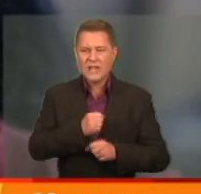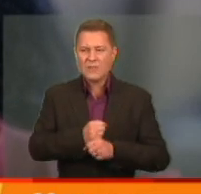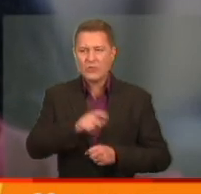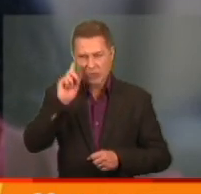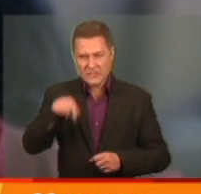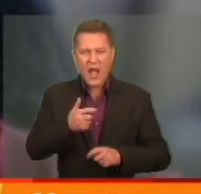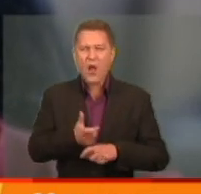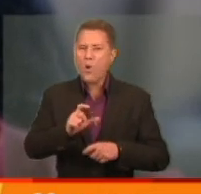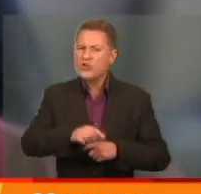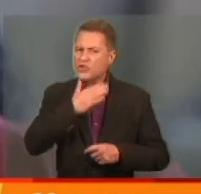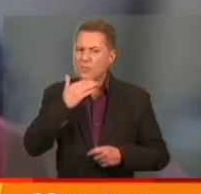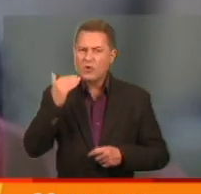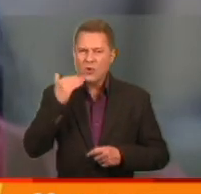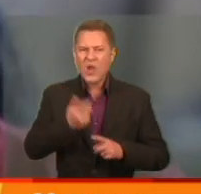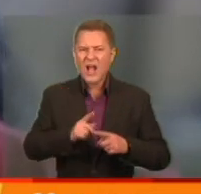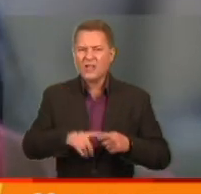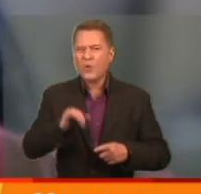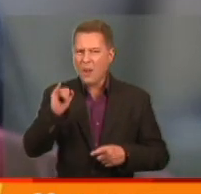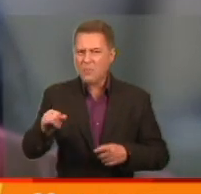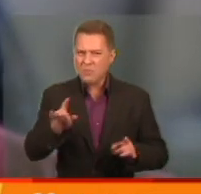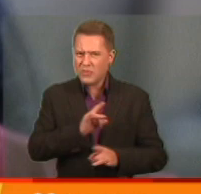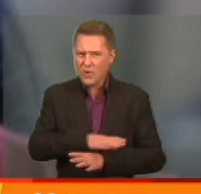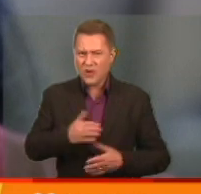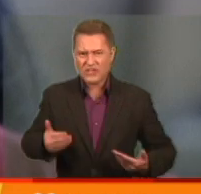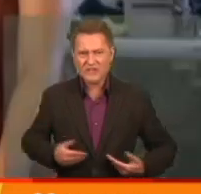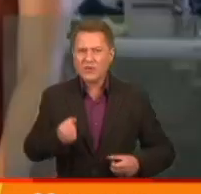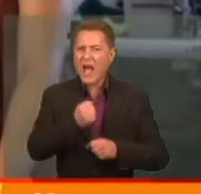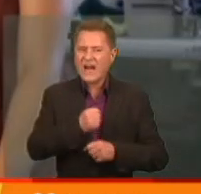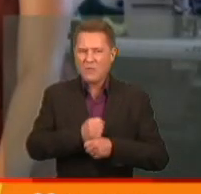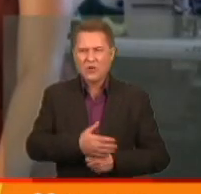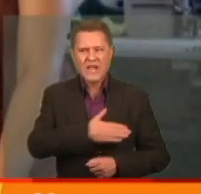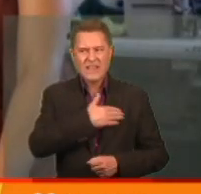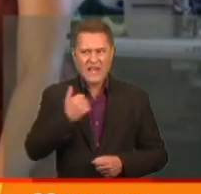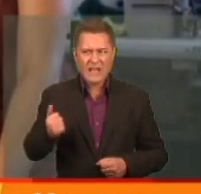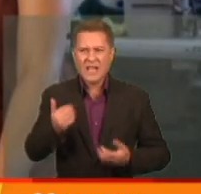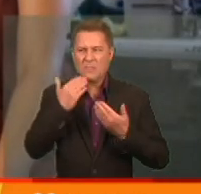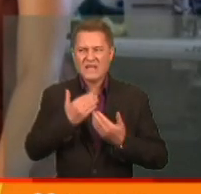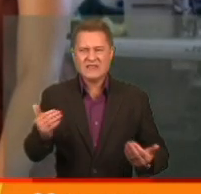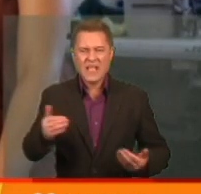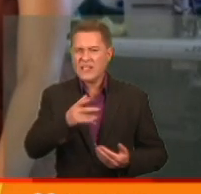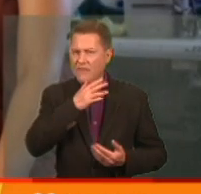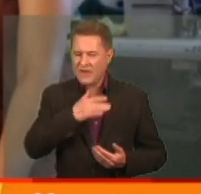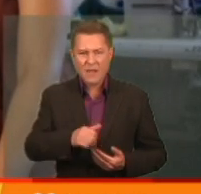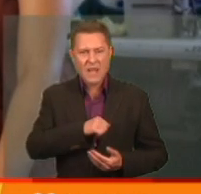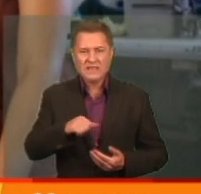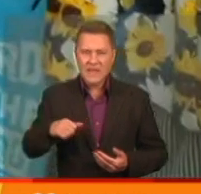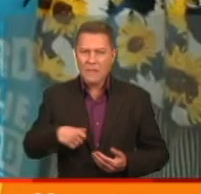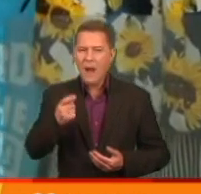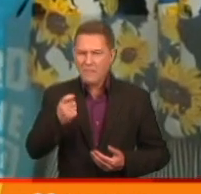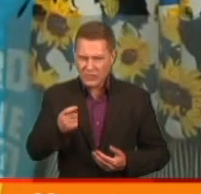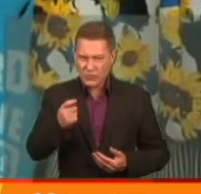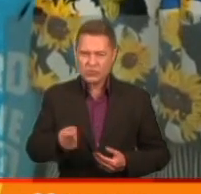які не дуже плохо живуть, але працювати не хочуть. Останнє час сама краю. По чуть-чуть, але